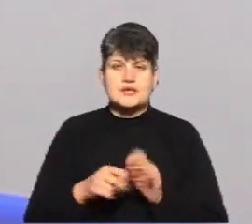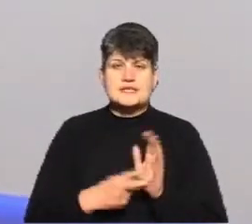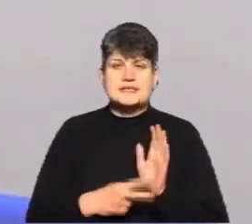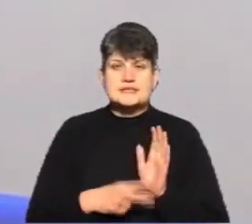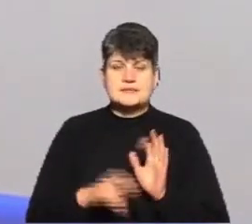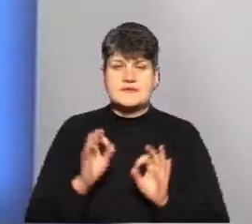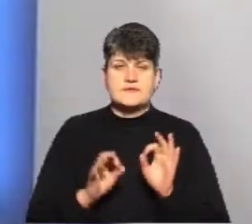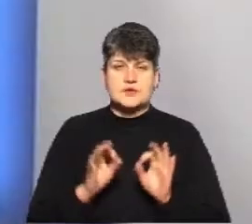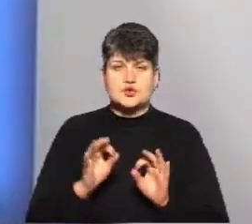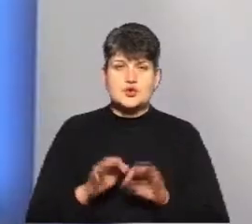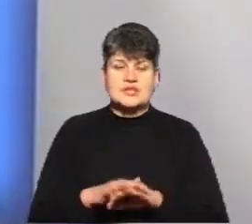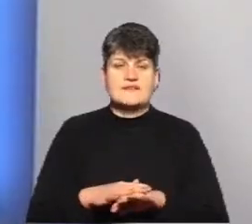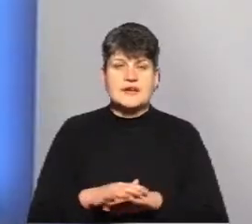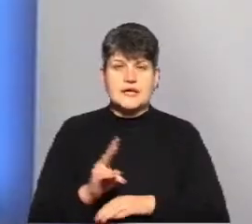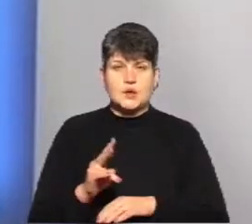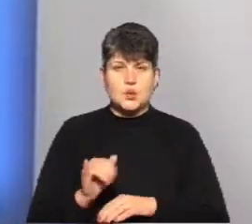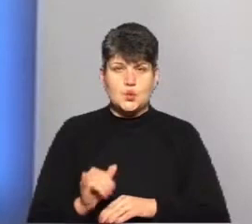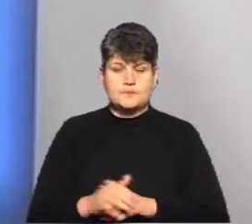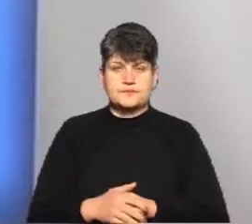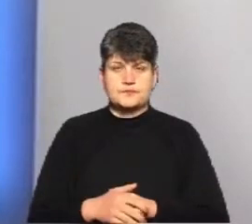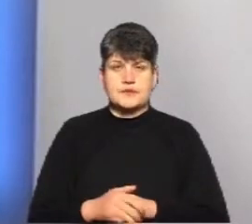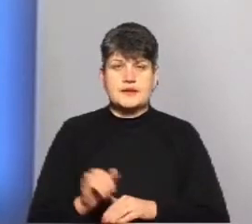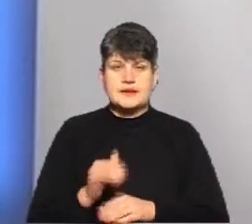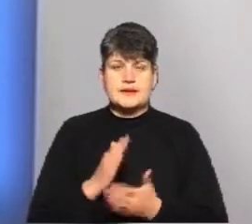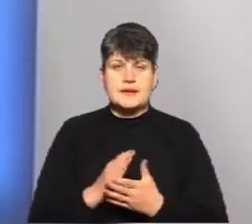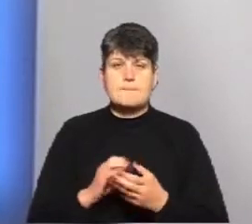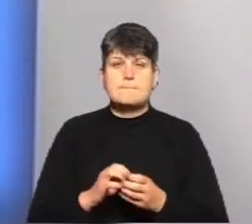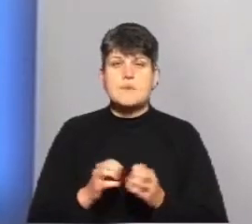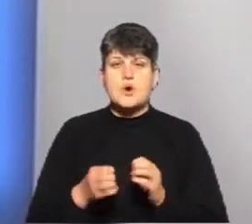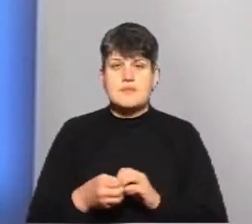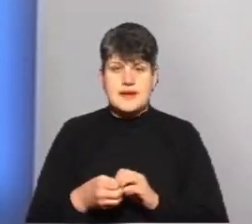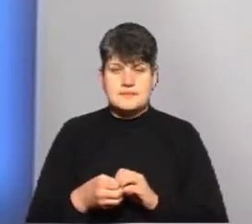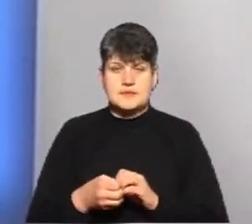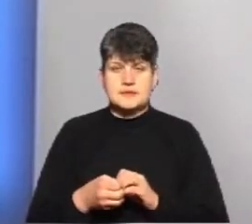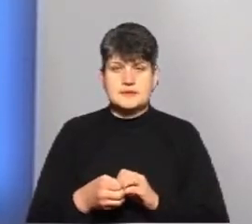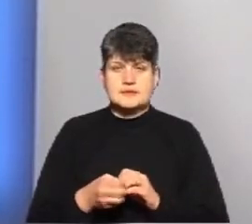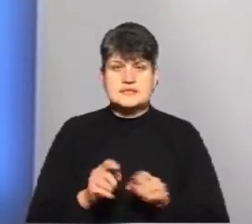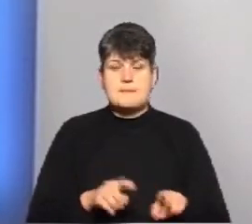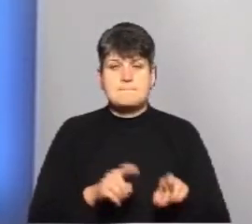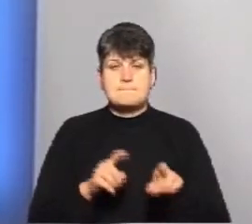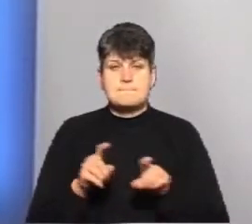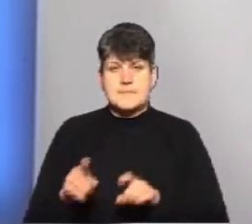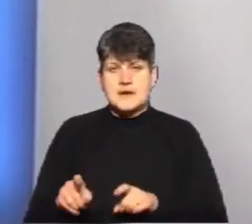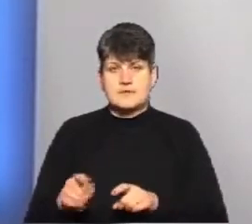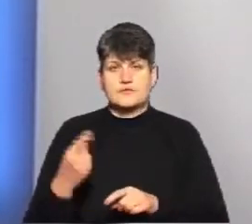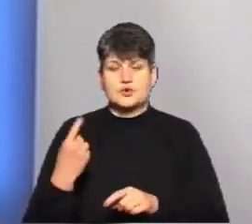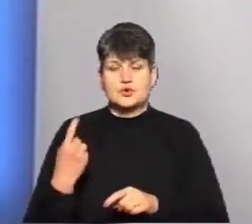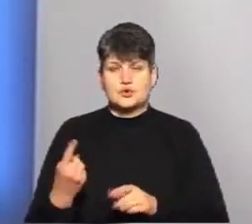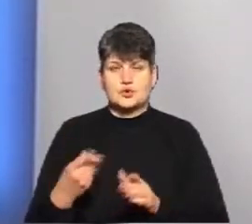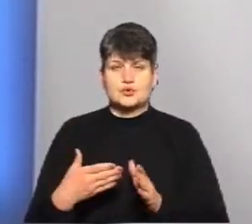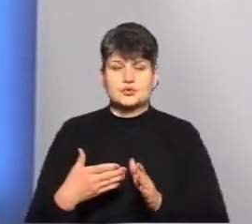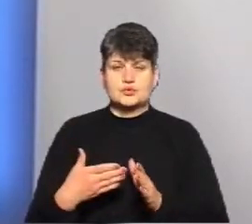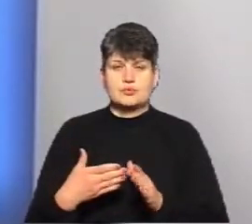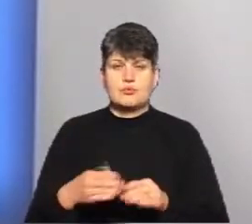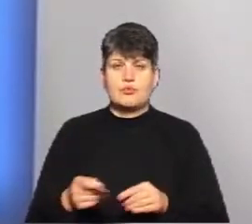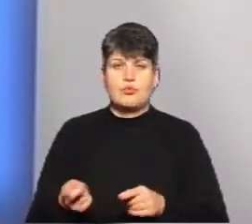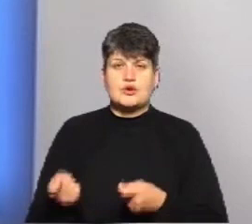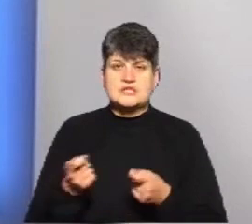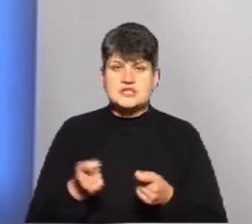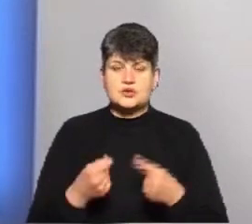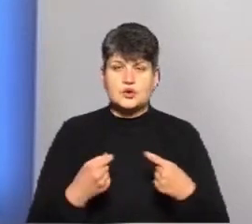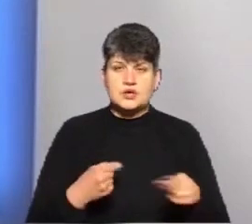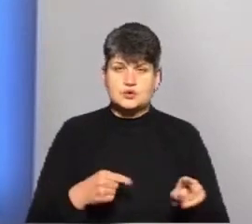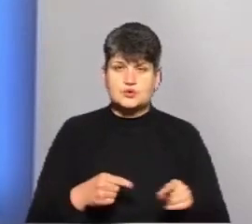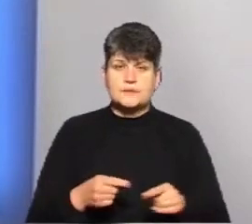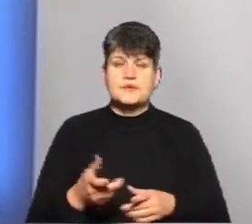І, власне, є певні проблеми із переходом від одного постачальника газу до іншого. Про це говорили